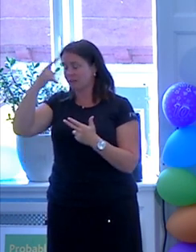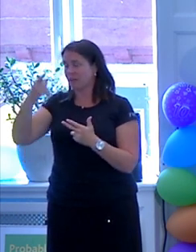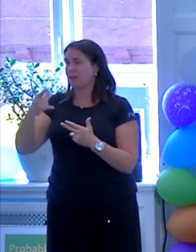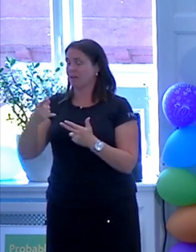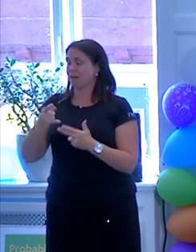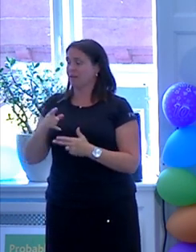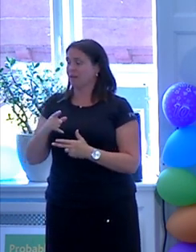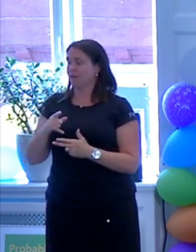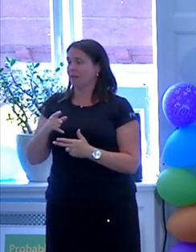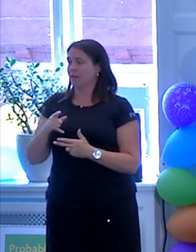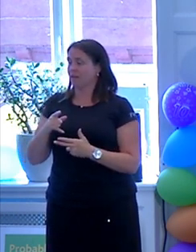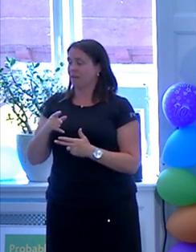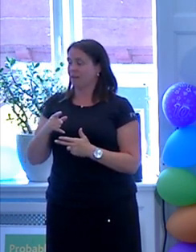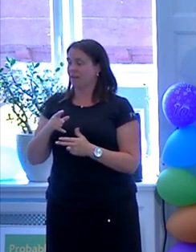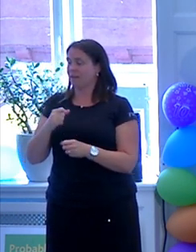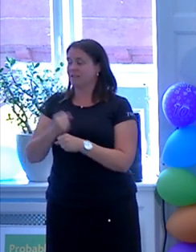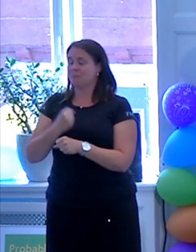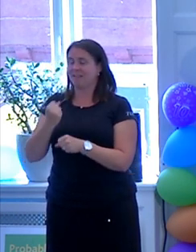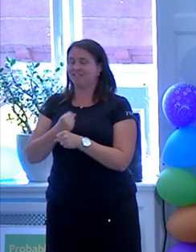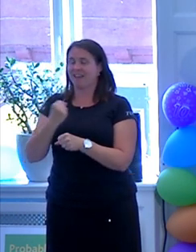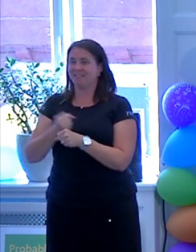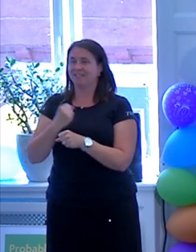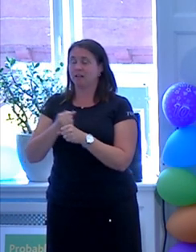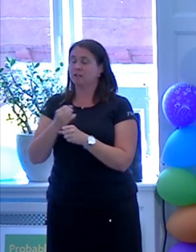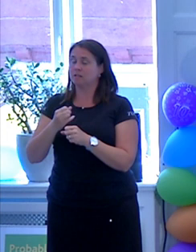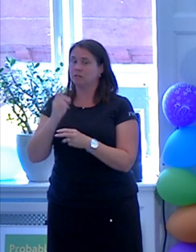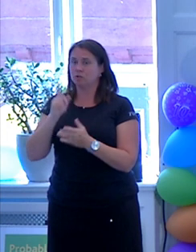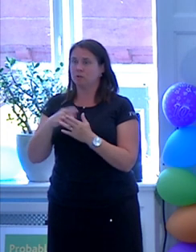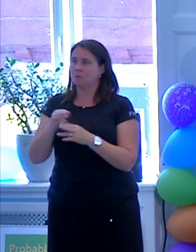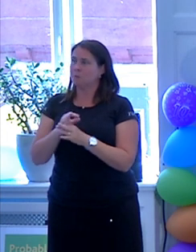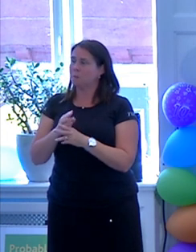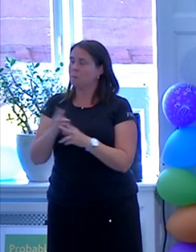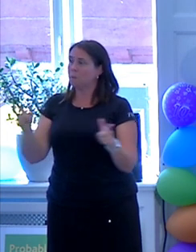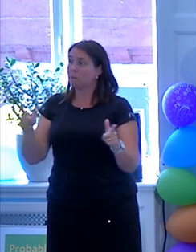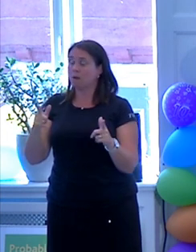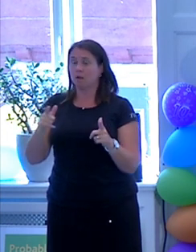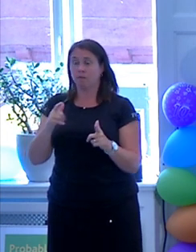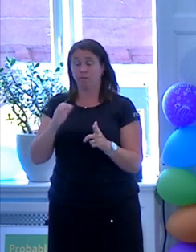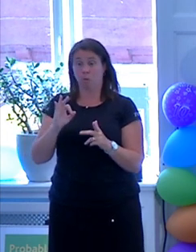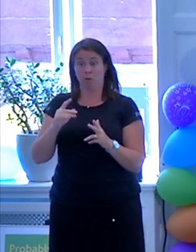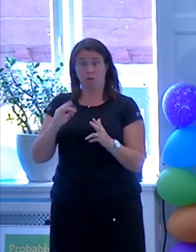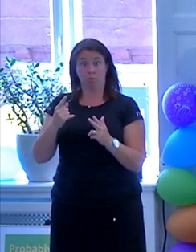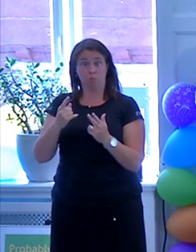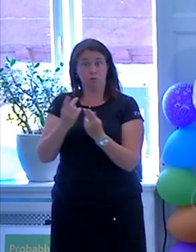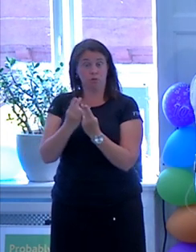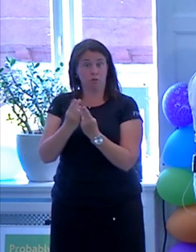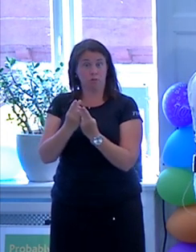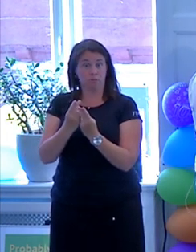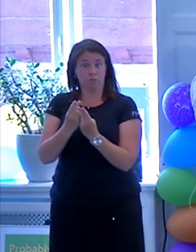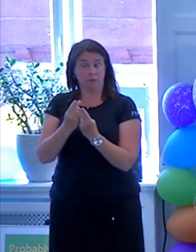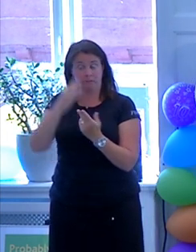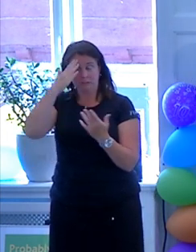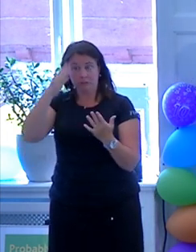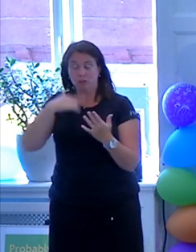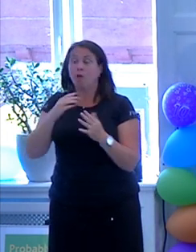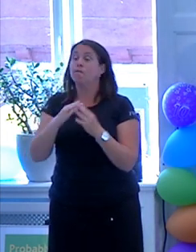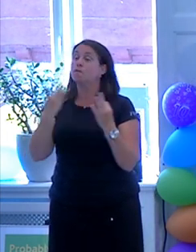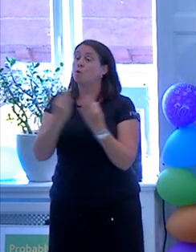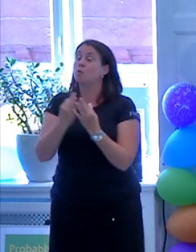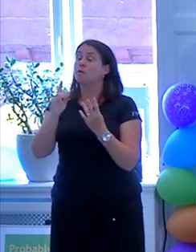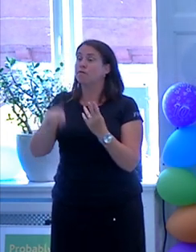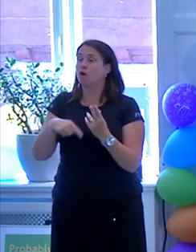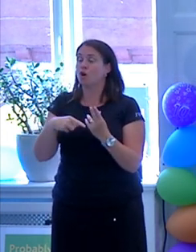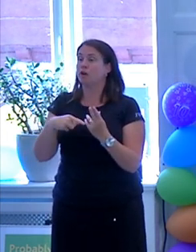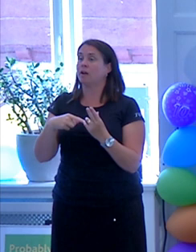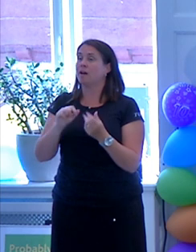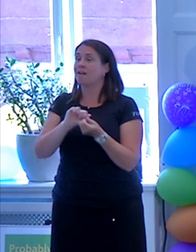för informationens skull då uttyda det där. Fores står alltså för, det här visste inte jag nämligen, Forum för